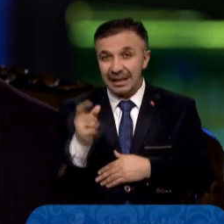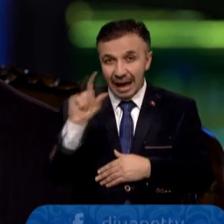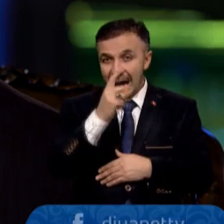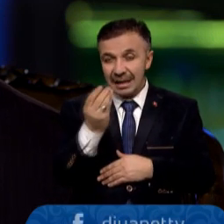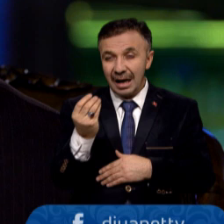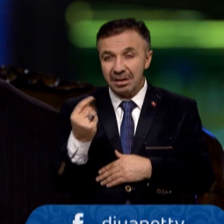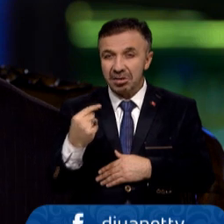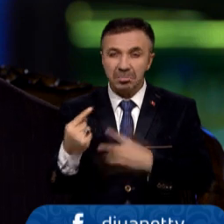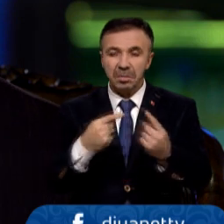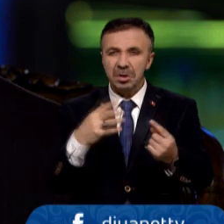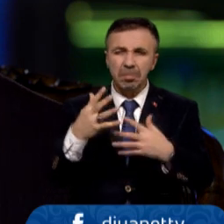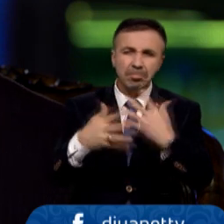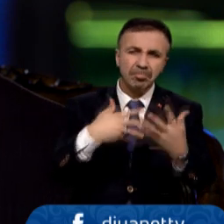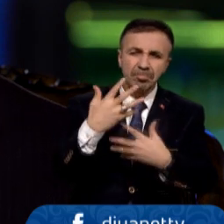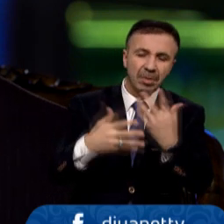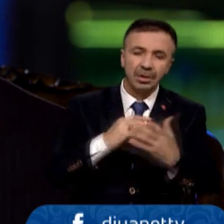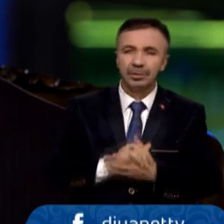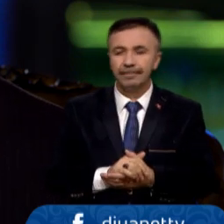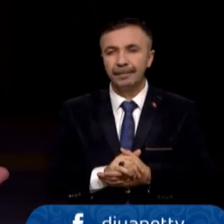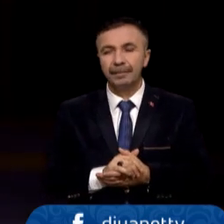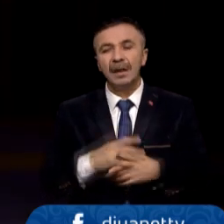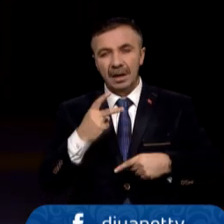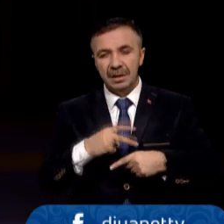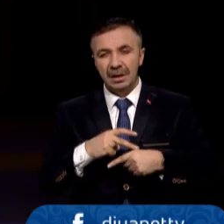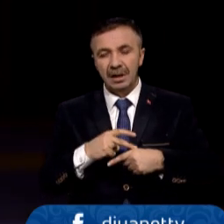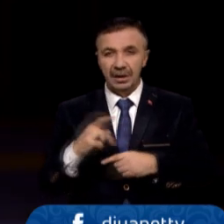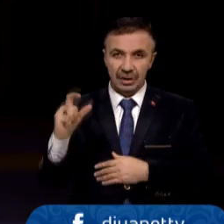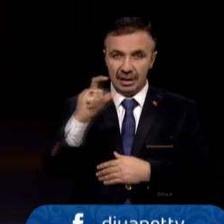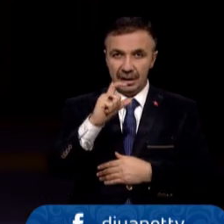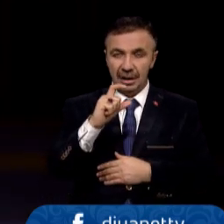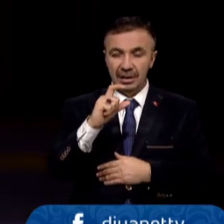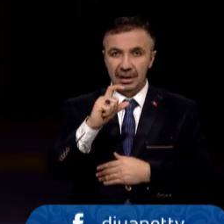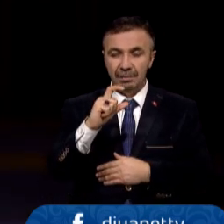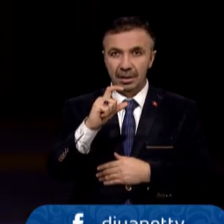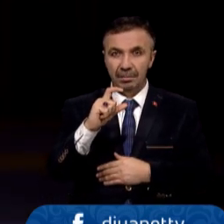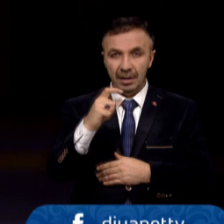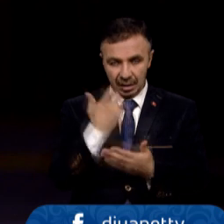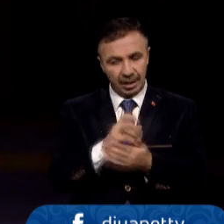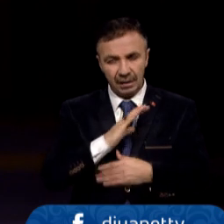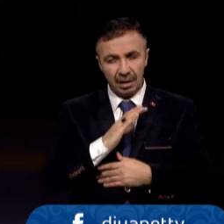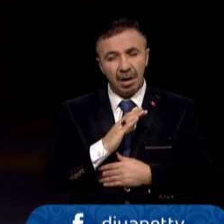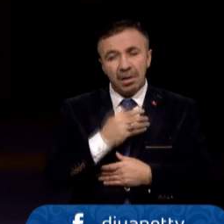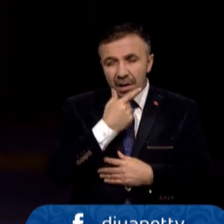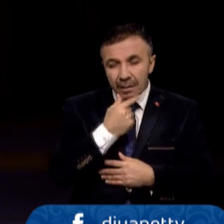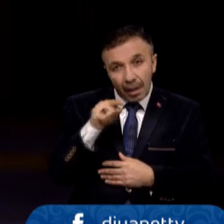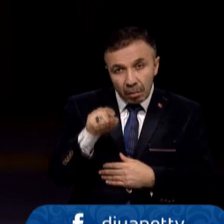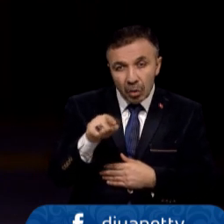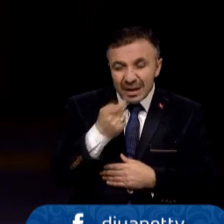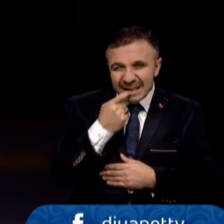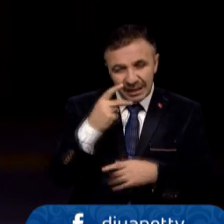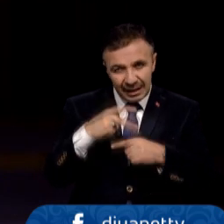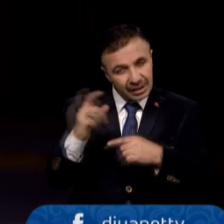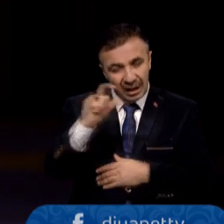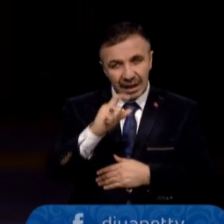O Yıllar aylar birbirine karışıyor o Zilhicce ayı diye kayıt konulmuş acaba bu senenin